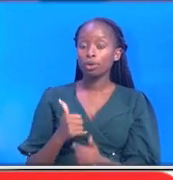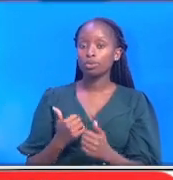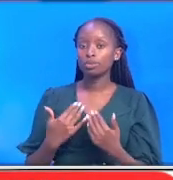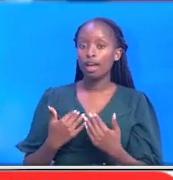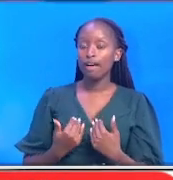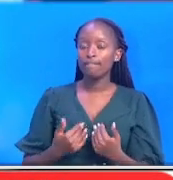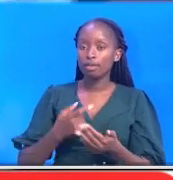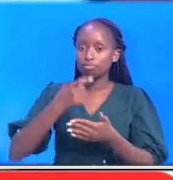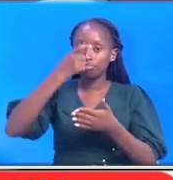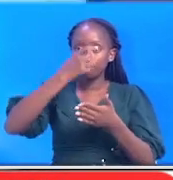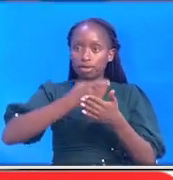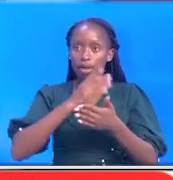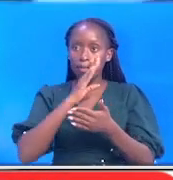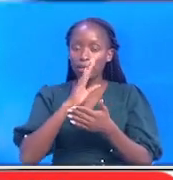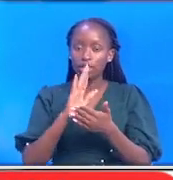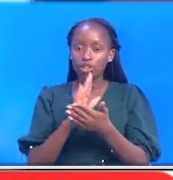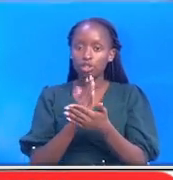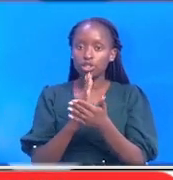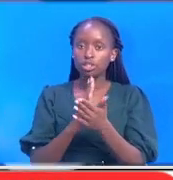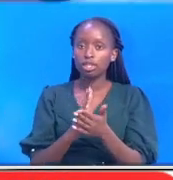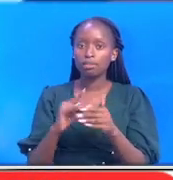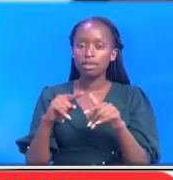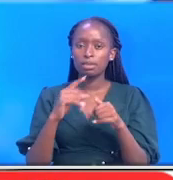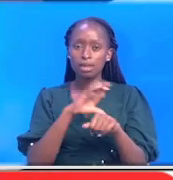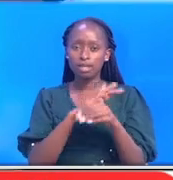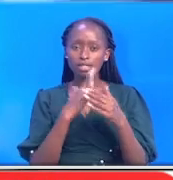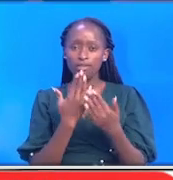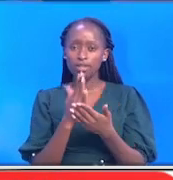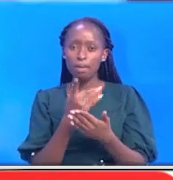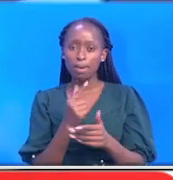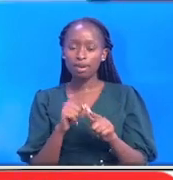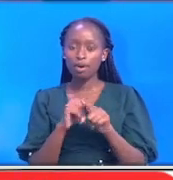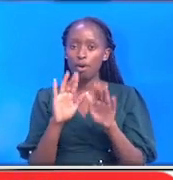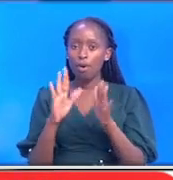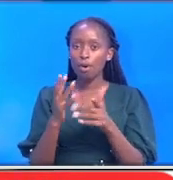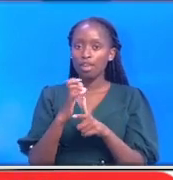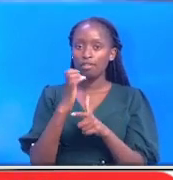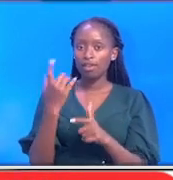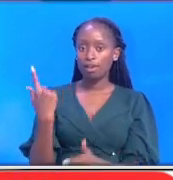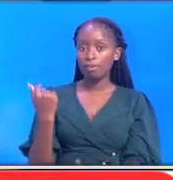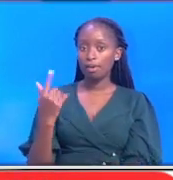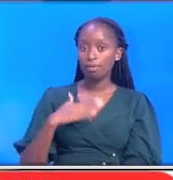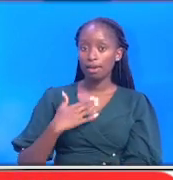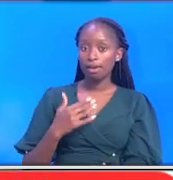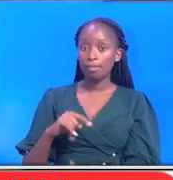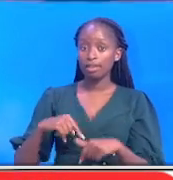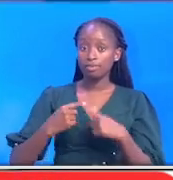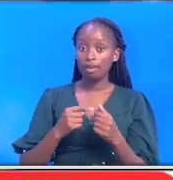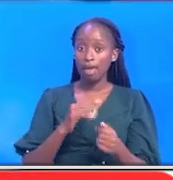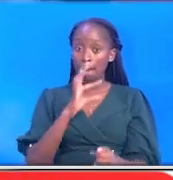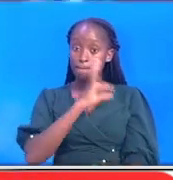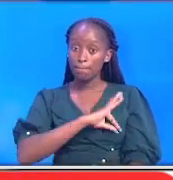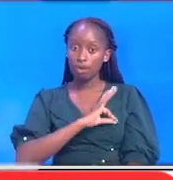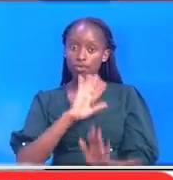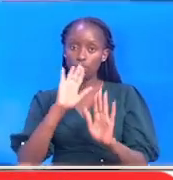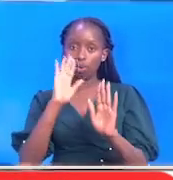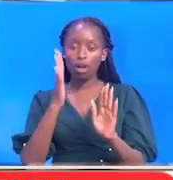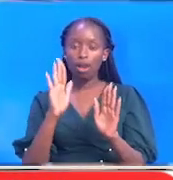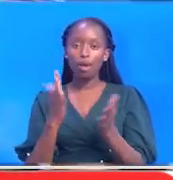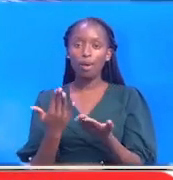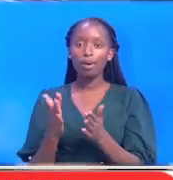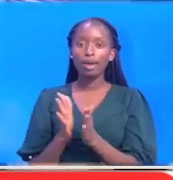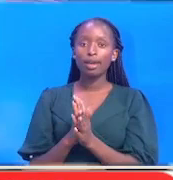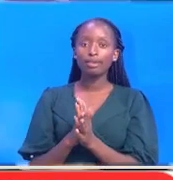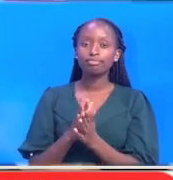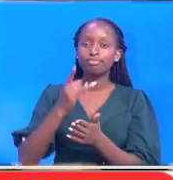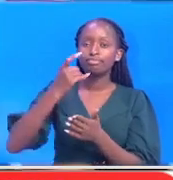be shares so that nitakuwa napata dividend ama pesa yangu, how will I benefit and yet nishakatwa?